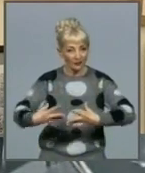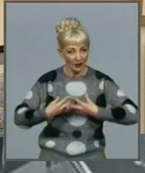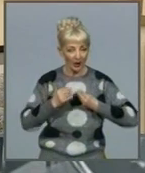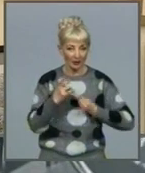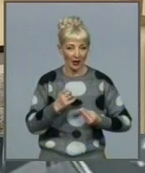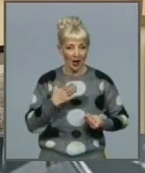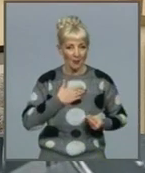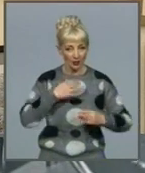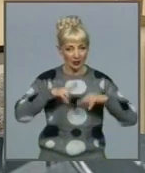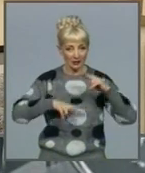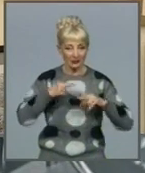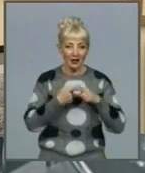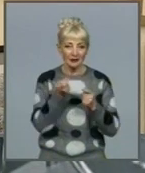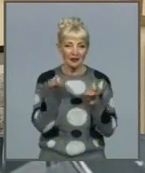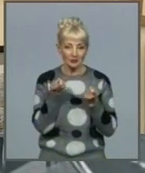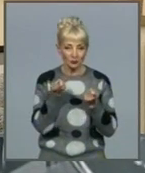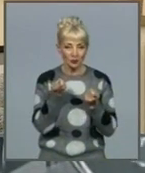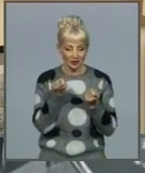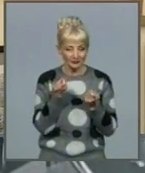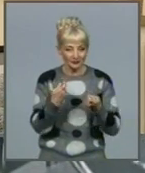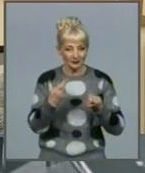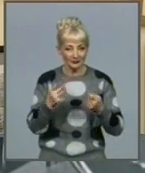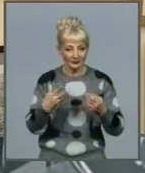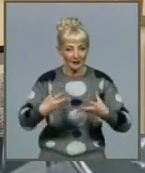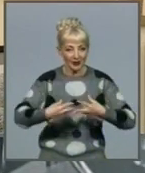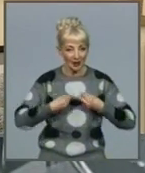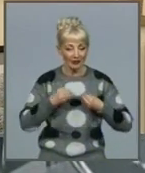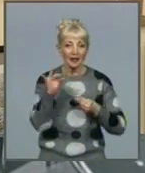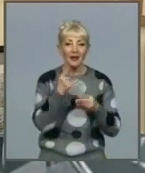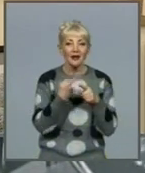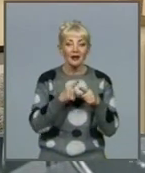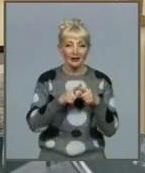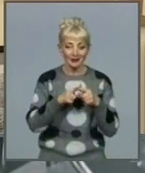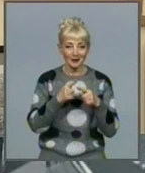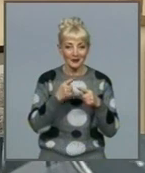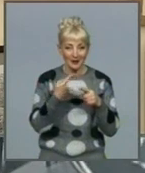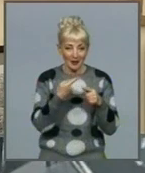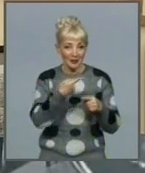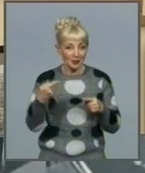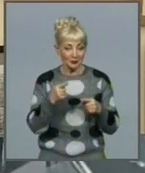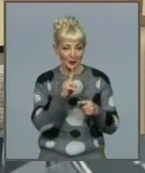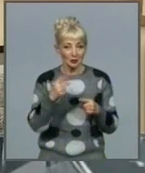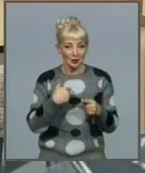немножечко виливається на мене. І це компенсація, коли ось цей мінус, який отримуємо ми від